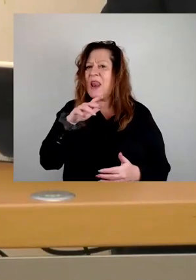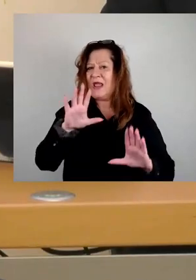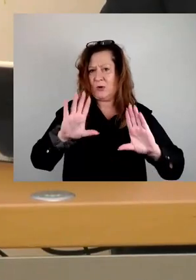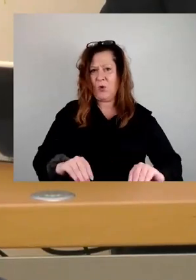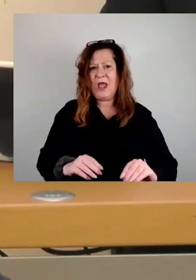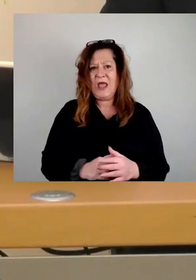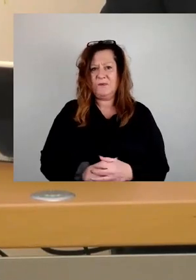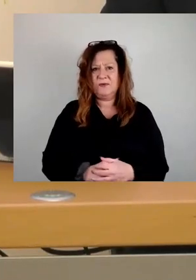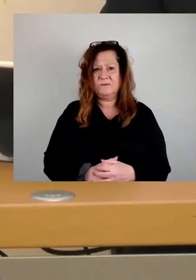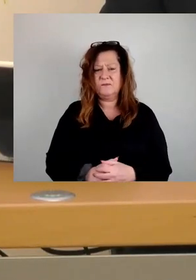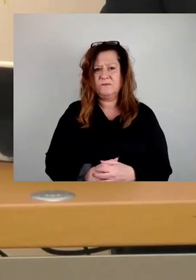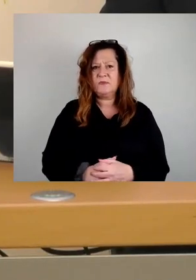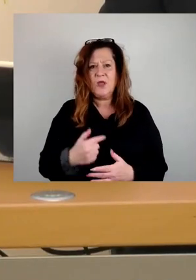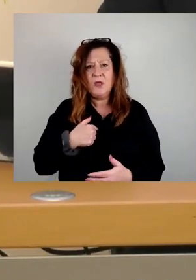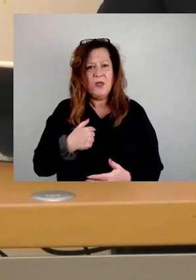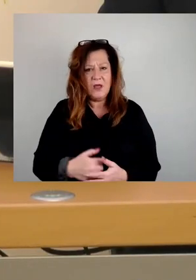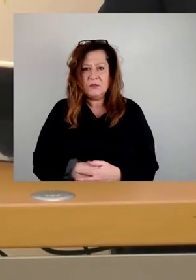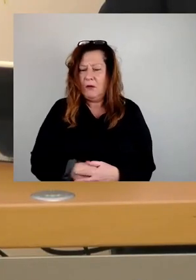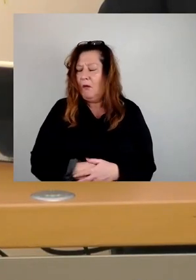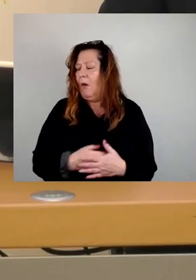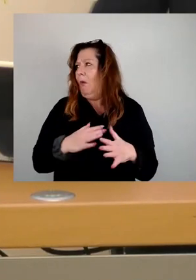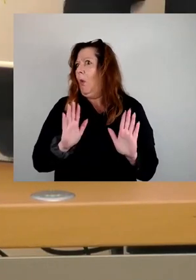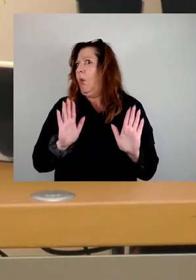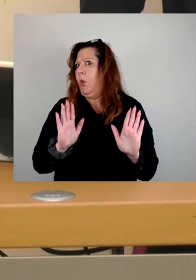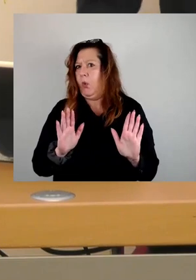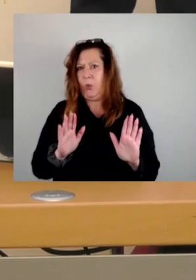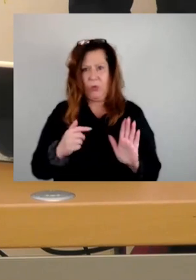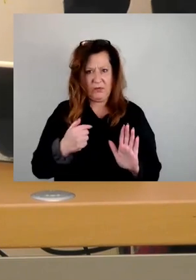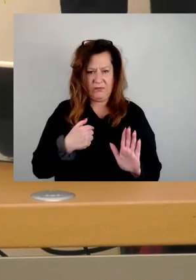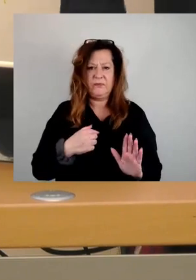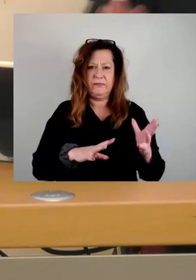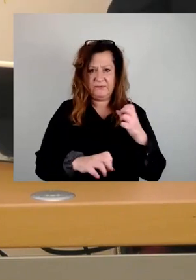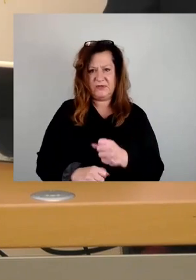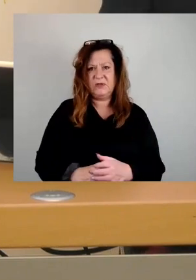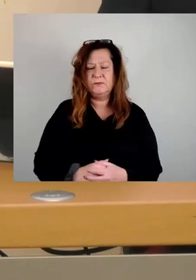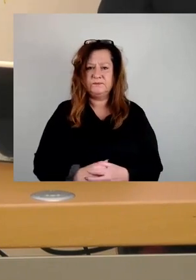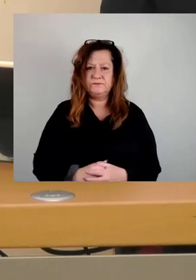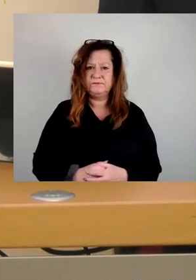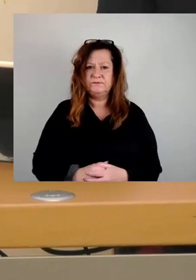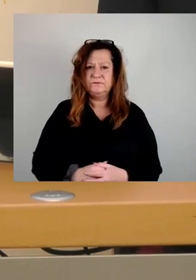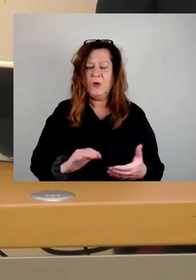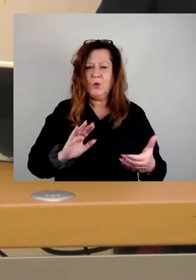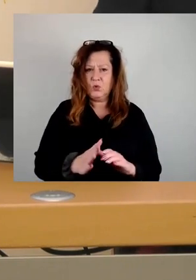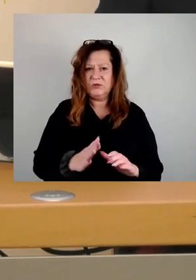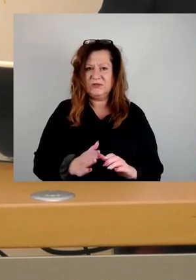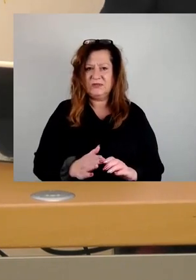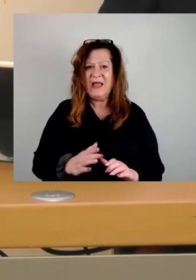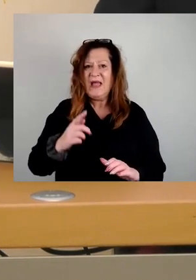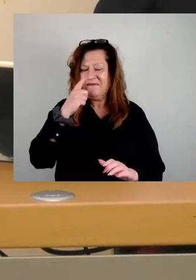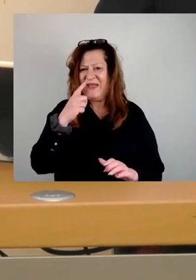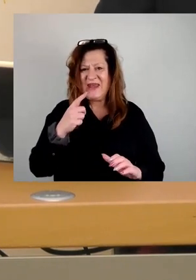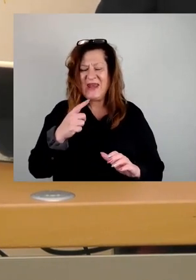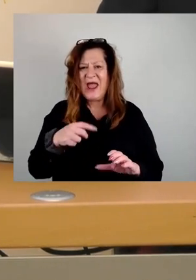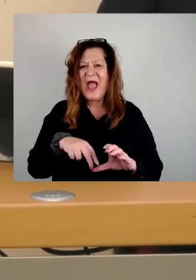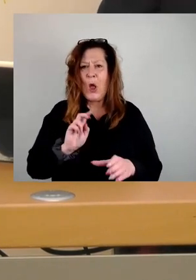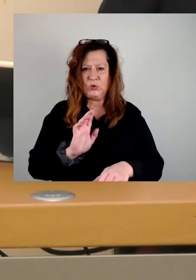Jetzt bin ich zutiefst erschüttert, aber ich nehme das für mich mit. Ganz kurz, bevor wir in die Auszeit gehen, die